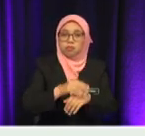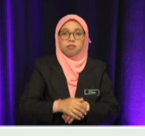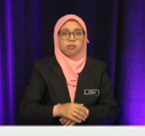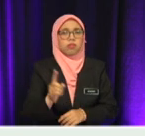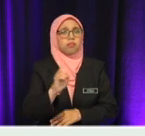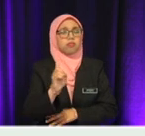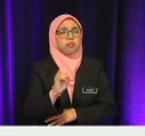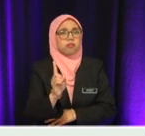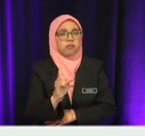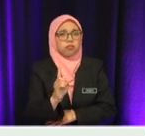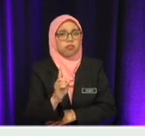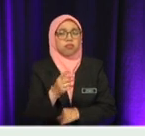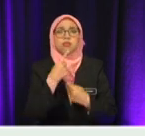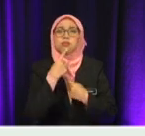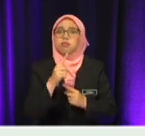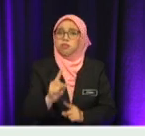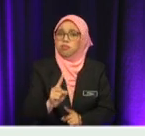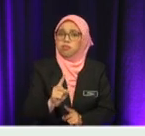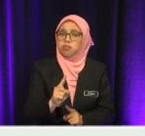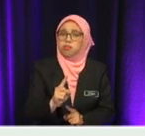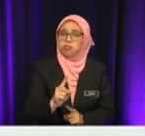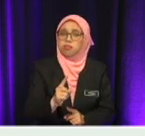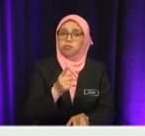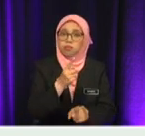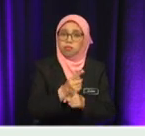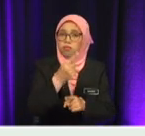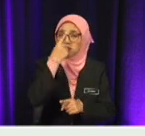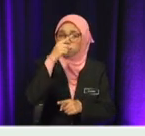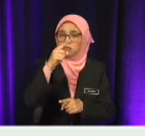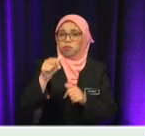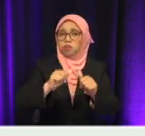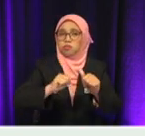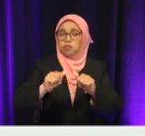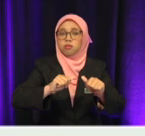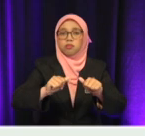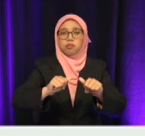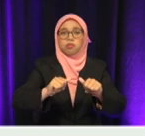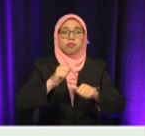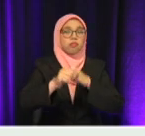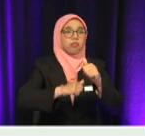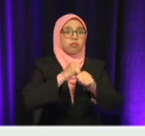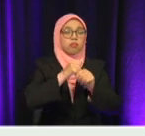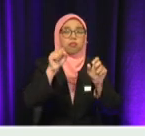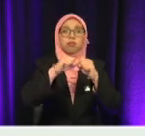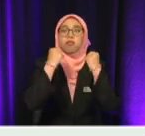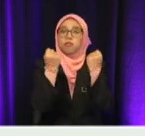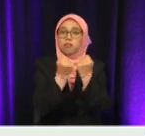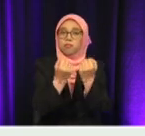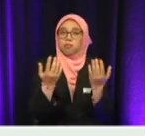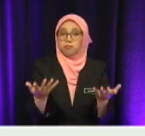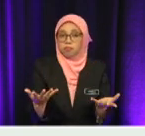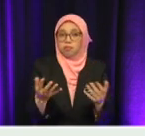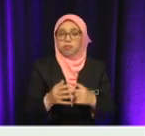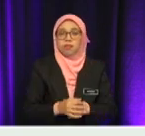satu agaknya jawapan ataupun yang betul tentang aktiviti alam semesta? Okey, kalau kita lihat kat